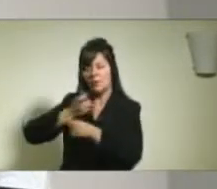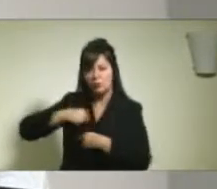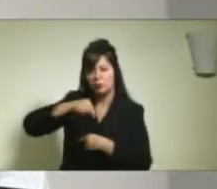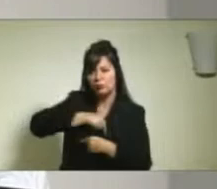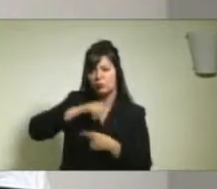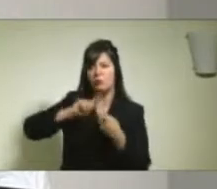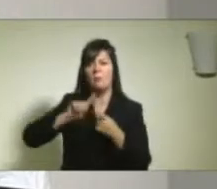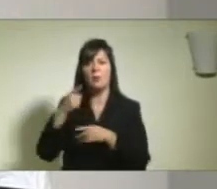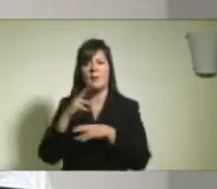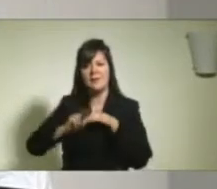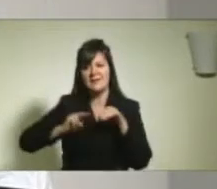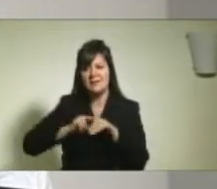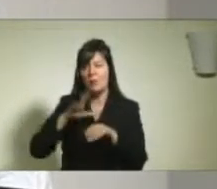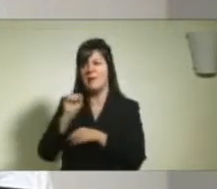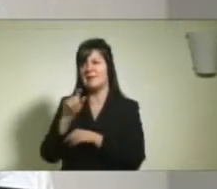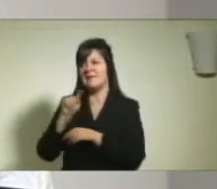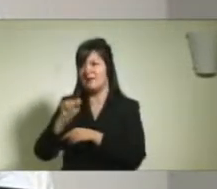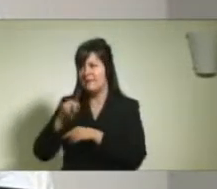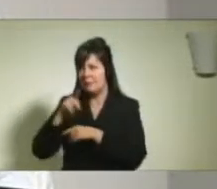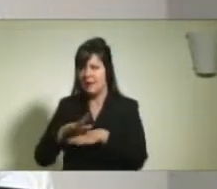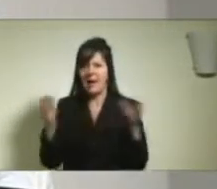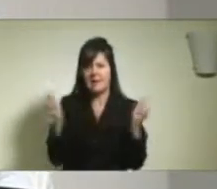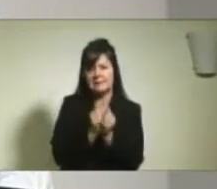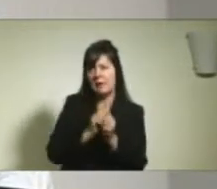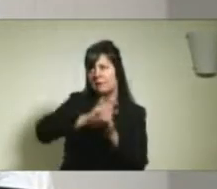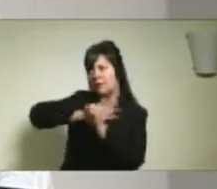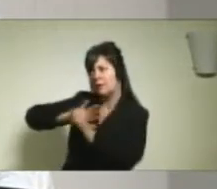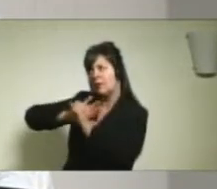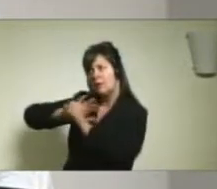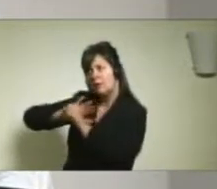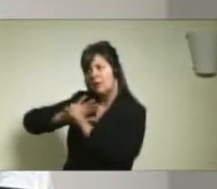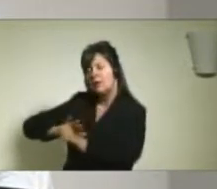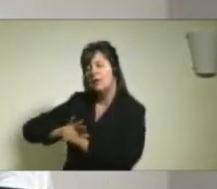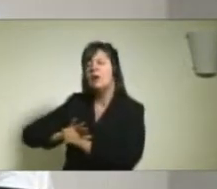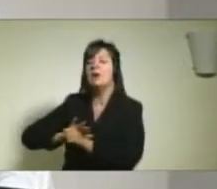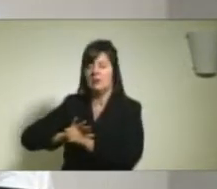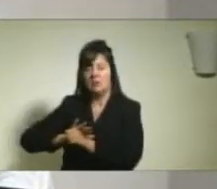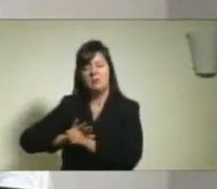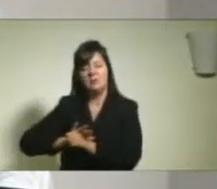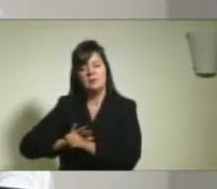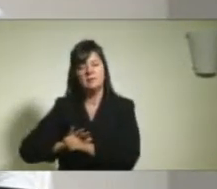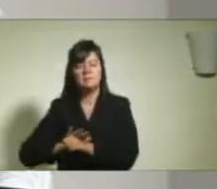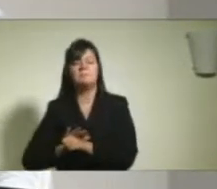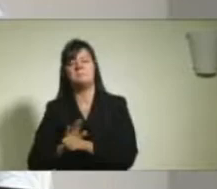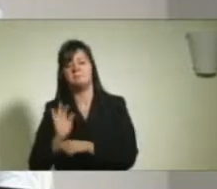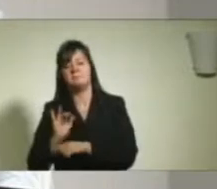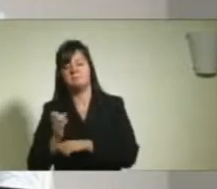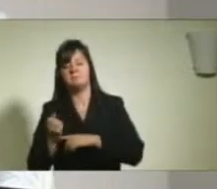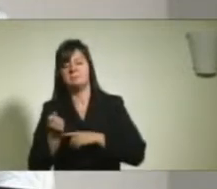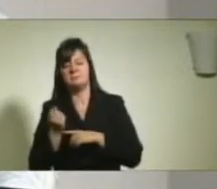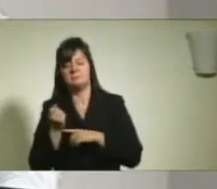Premières Nations, etc., Poste Canada a agi correctement. Ils envisageaient